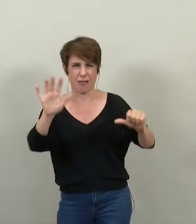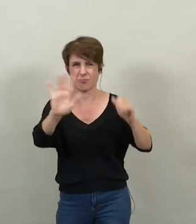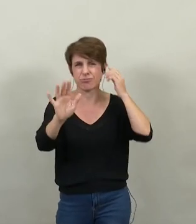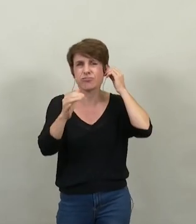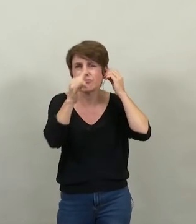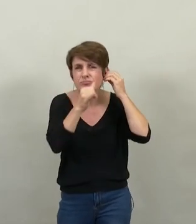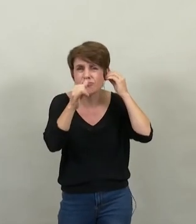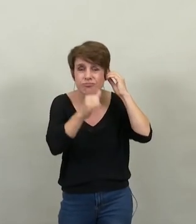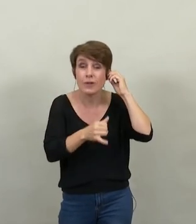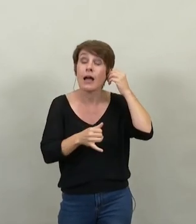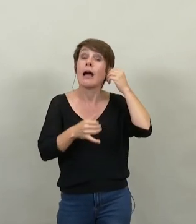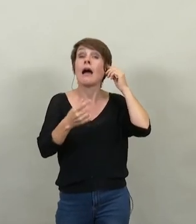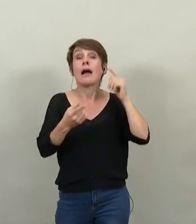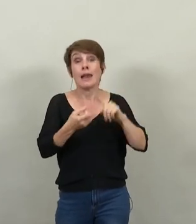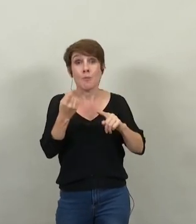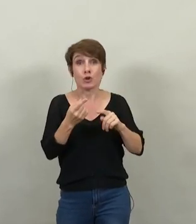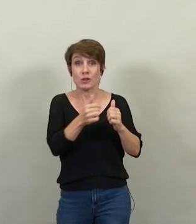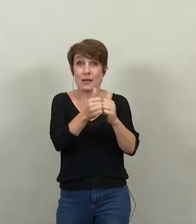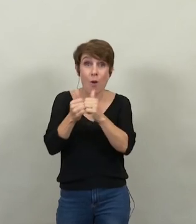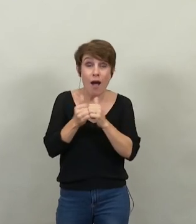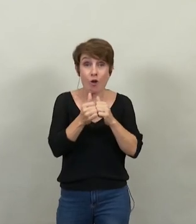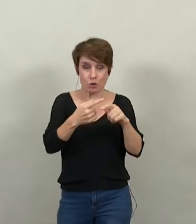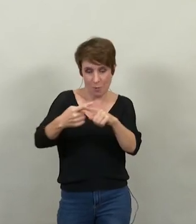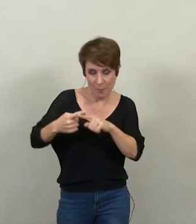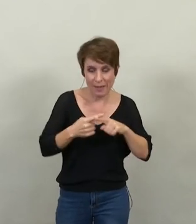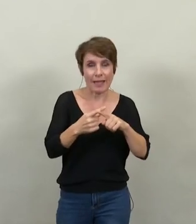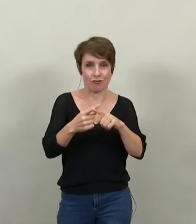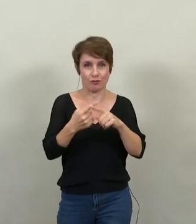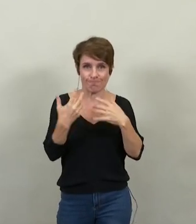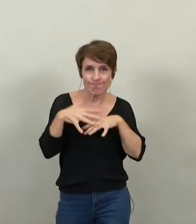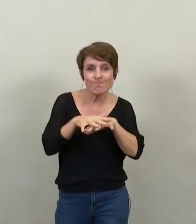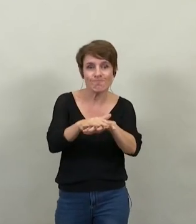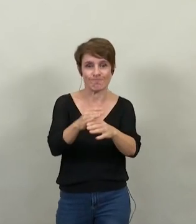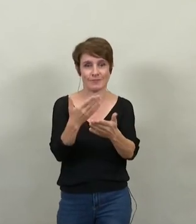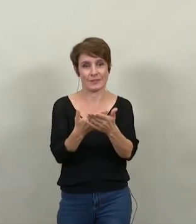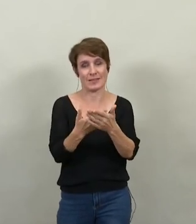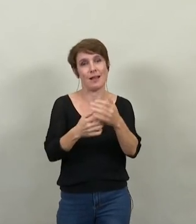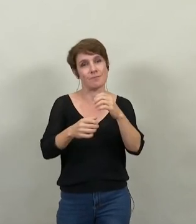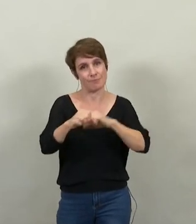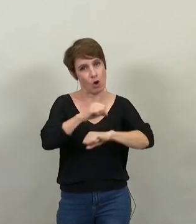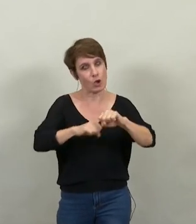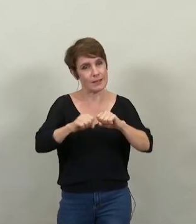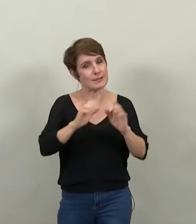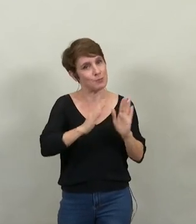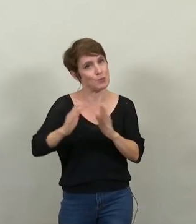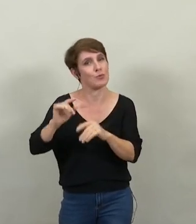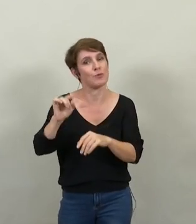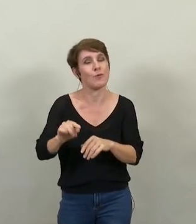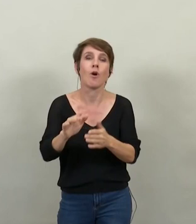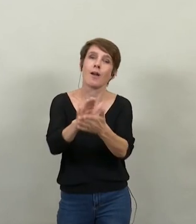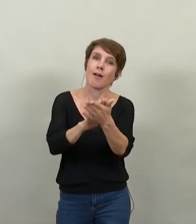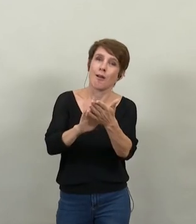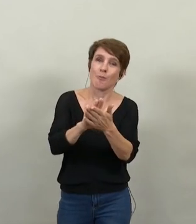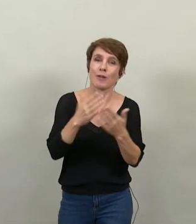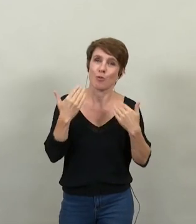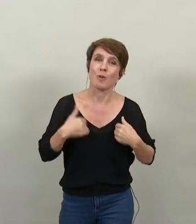déplacement c'est la cohabitation entre les modes de déplacement qui é organisé pardon je suis obligé de dire que j'ai été le le maire